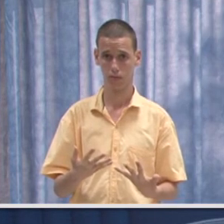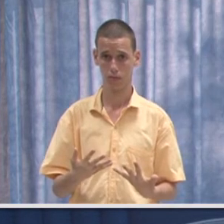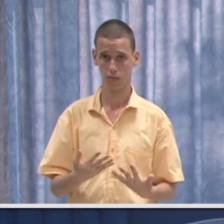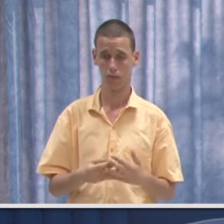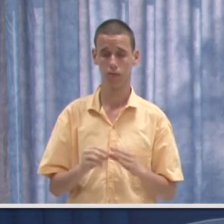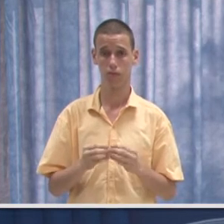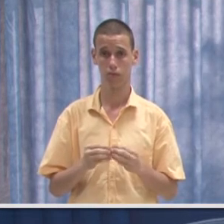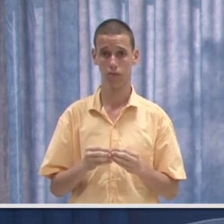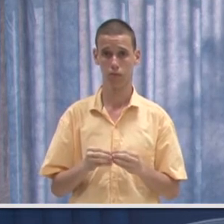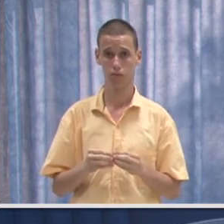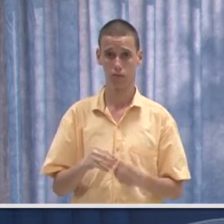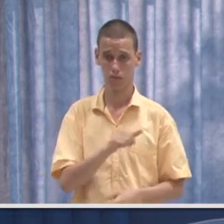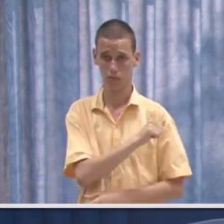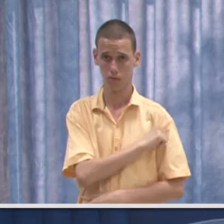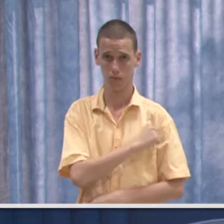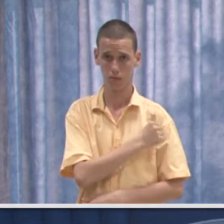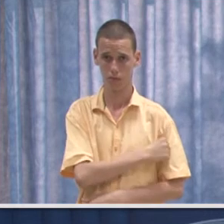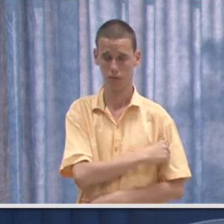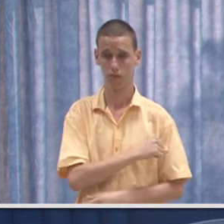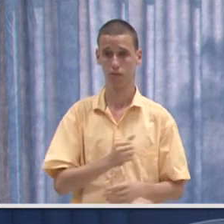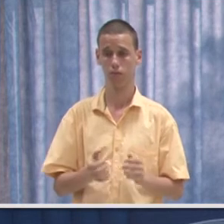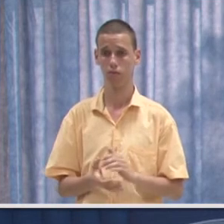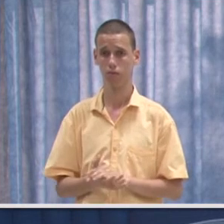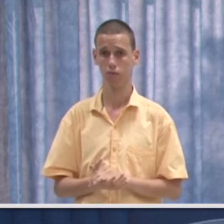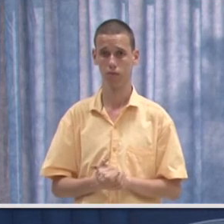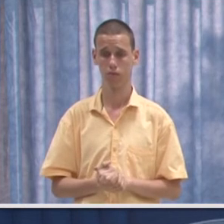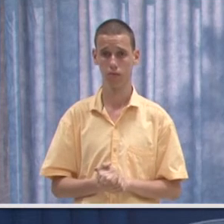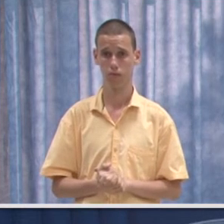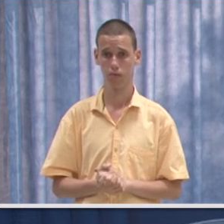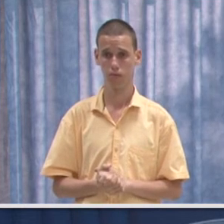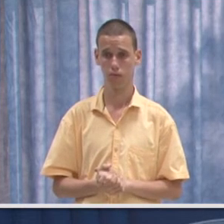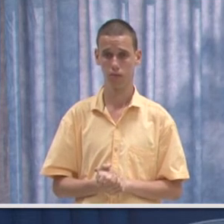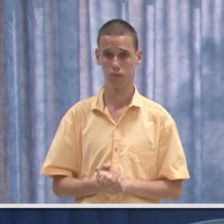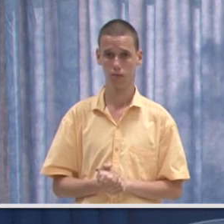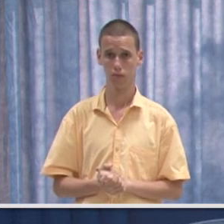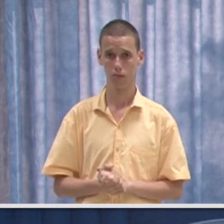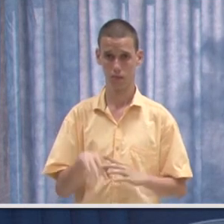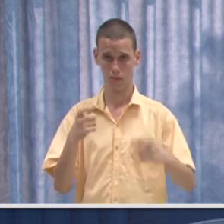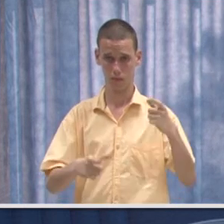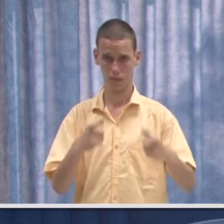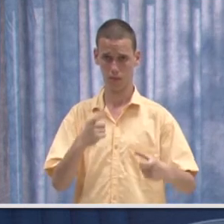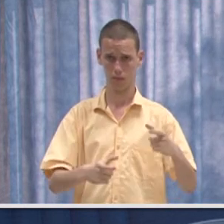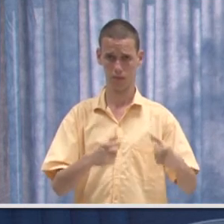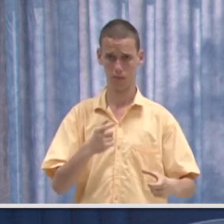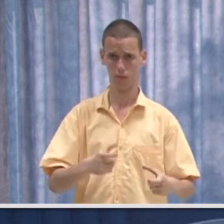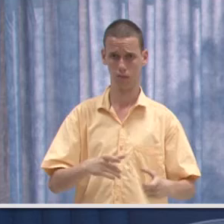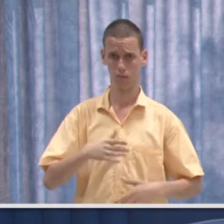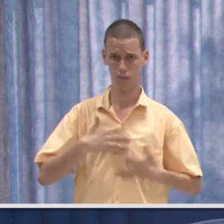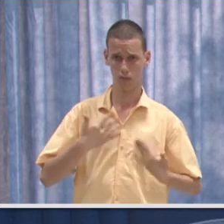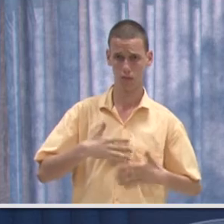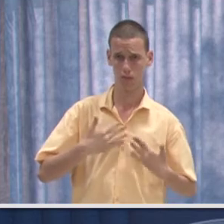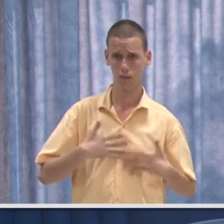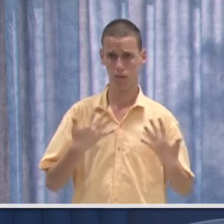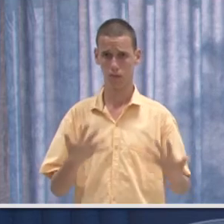je crois que tout le monde du pays il apprécie quelquefois bon travailler qui est dans la front line et gagner un bonus pour